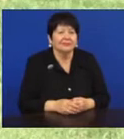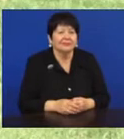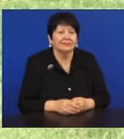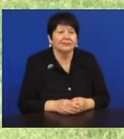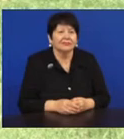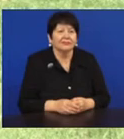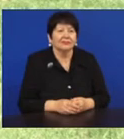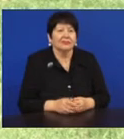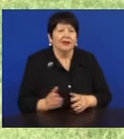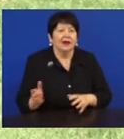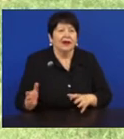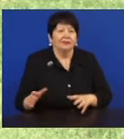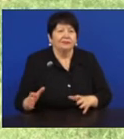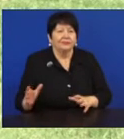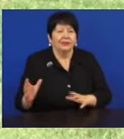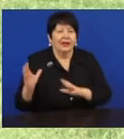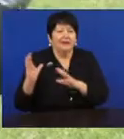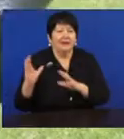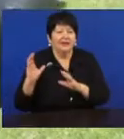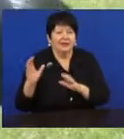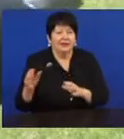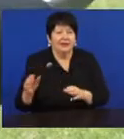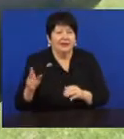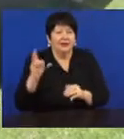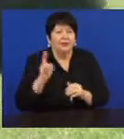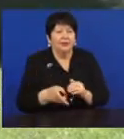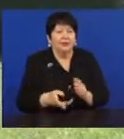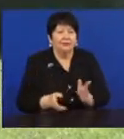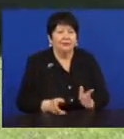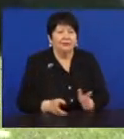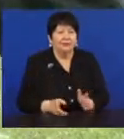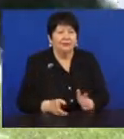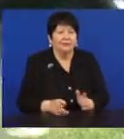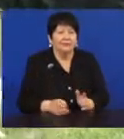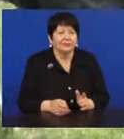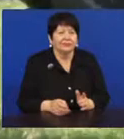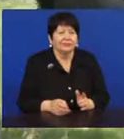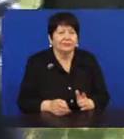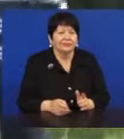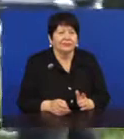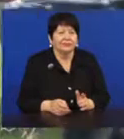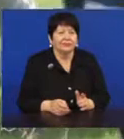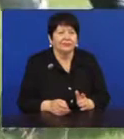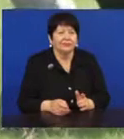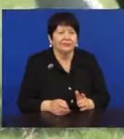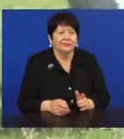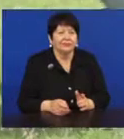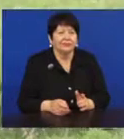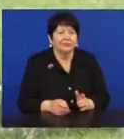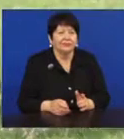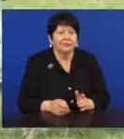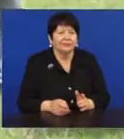Și la urmă saci. Aici noi suntem unii, parcă. Da.